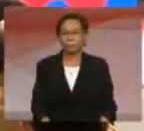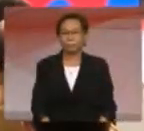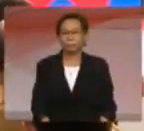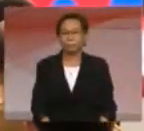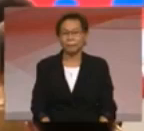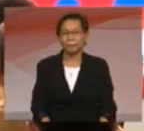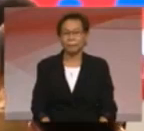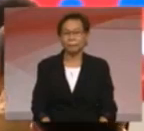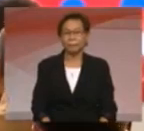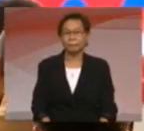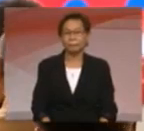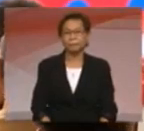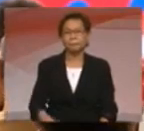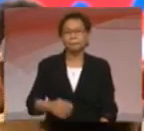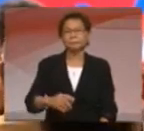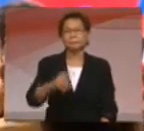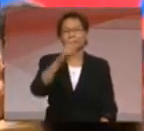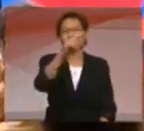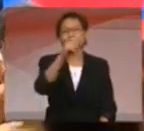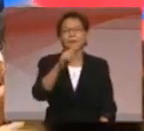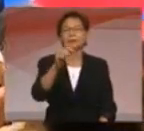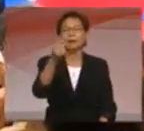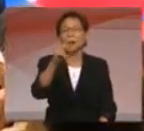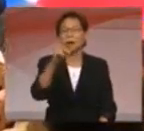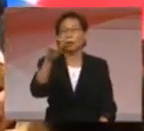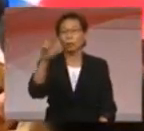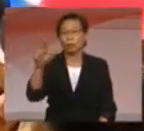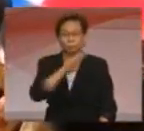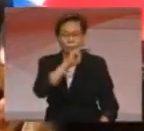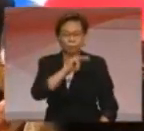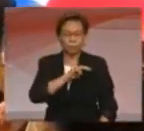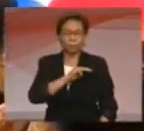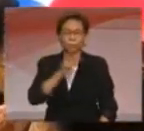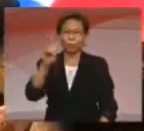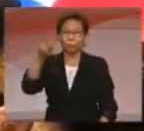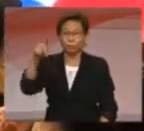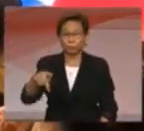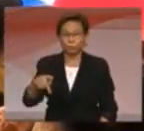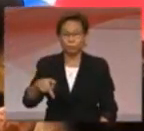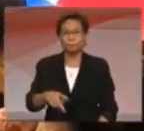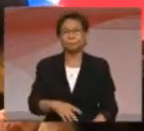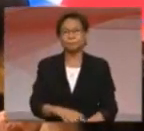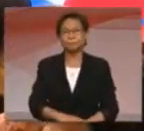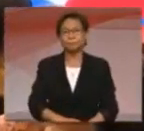Tuan Sri Anwar Haji Musa, Menteri Wilayah Persekutuan,